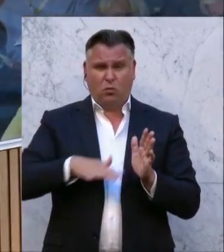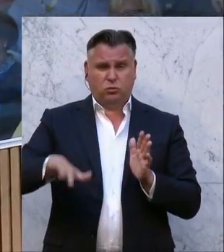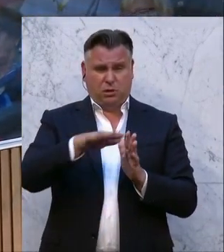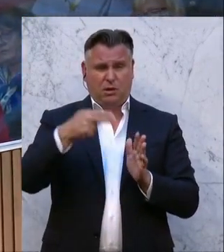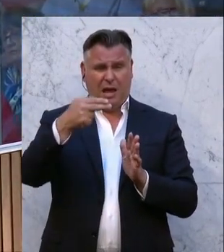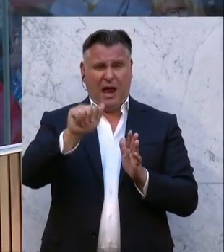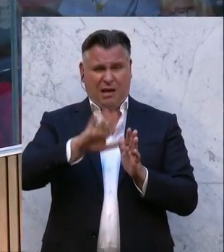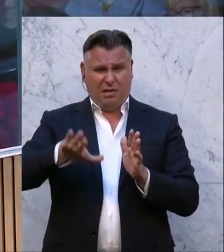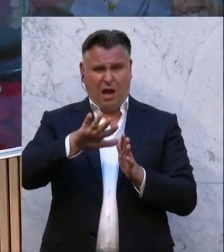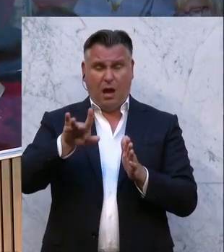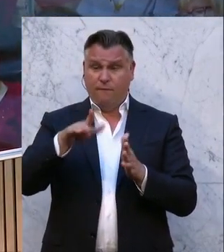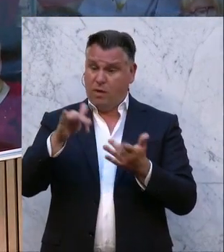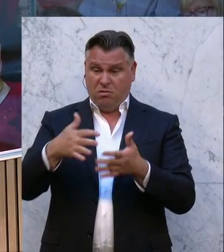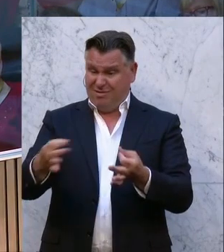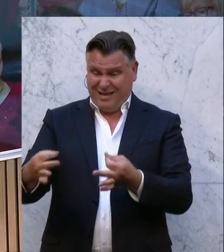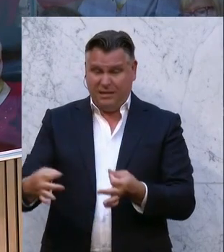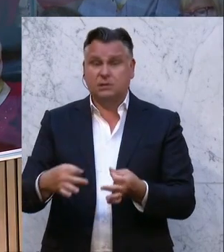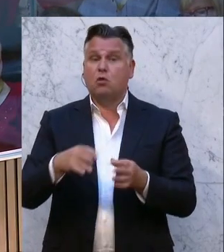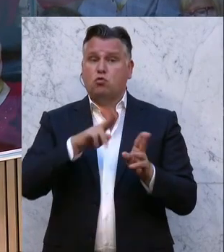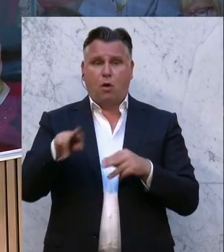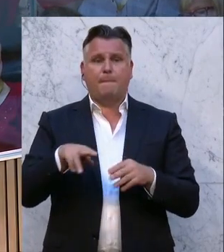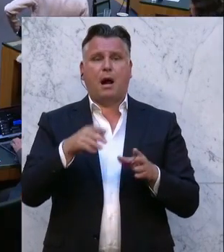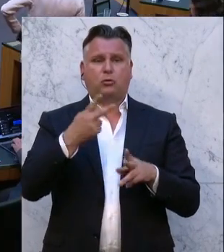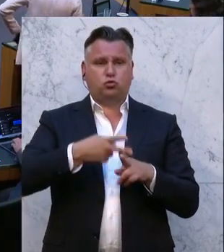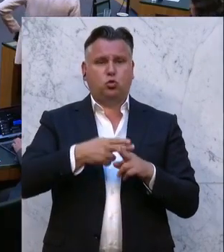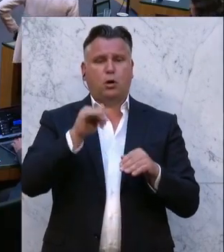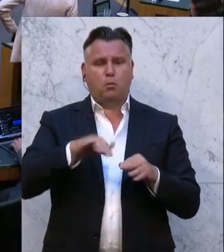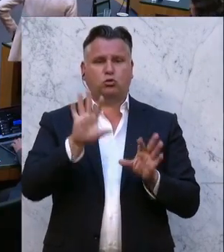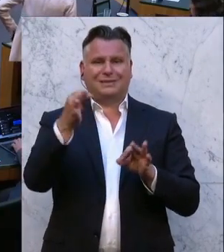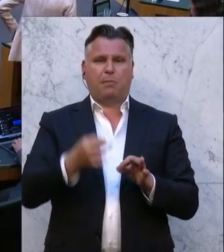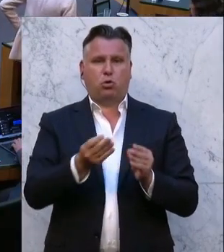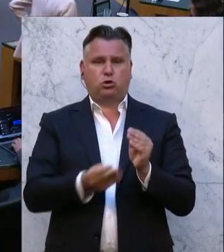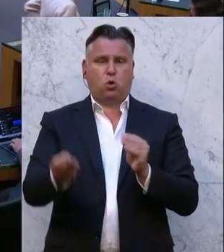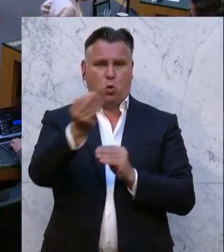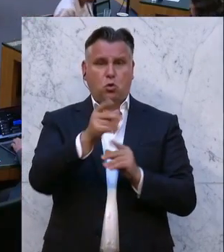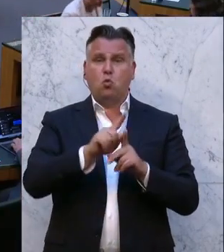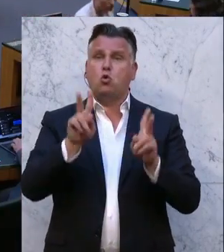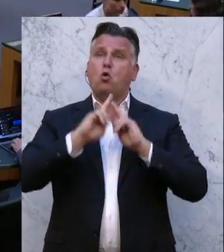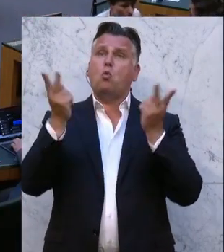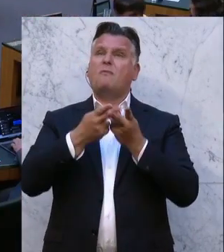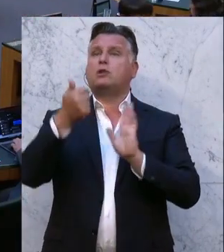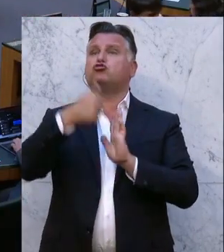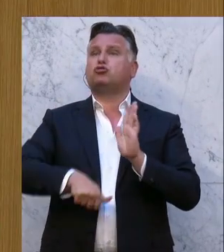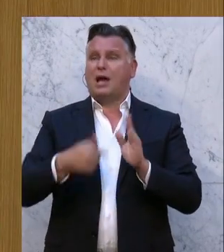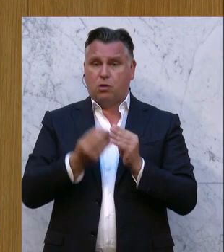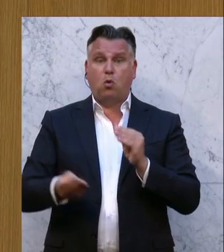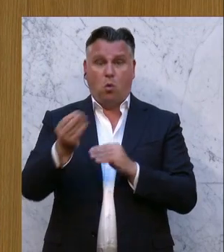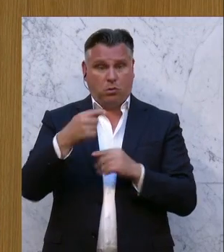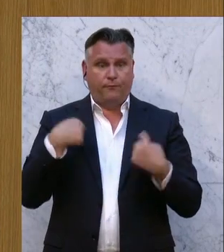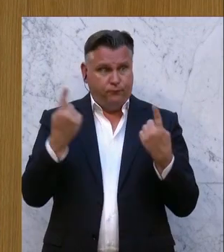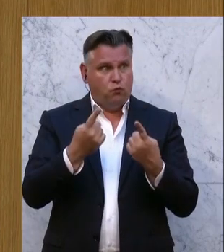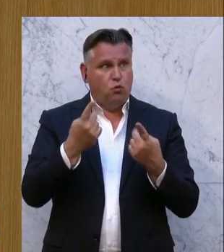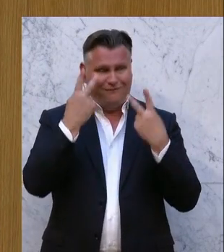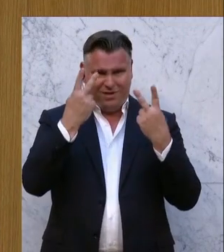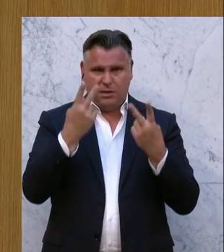Zucker im Preis setzen, müsste der Zucker um 10% erhöht werden. Und wir haben erhöhte Umweltstandards. Aber das ist uns wichtig, darum wird